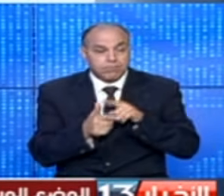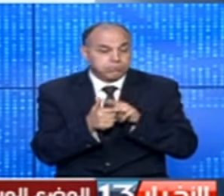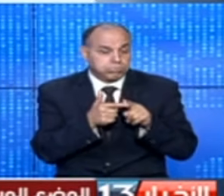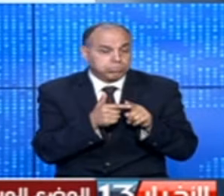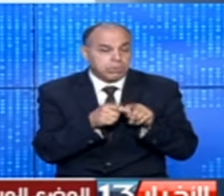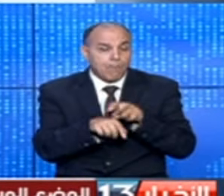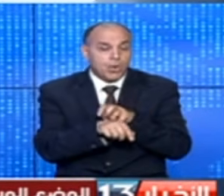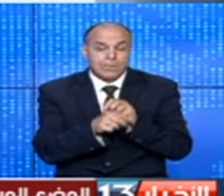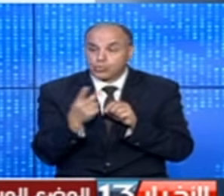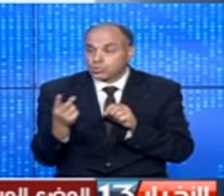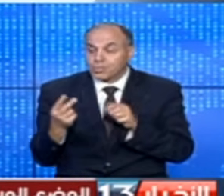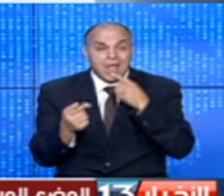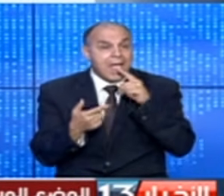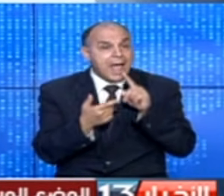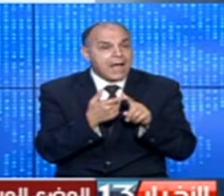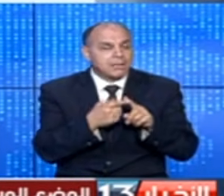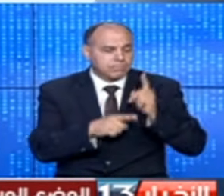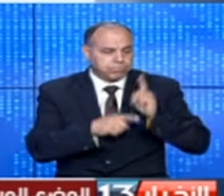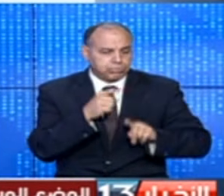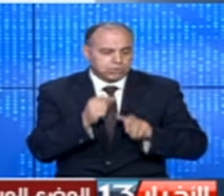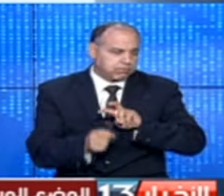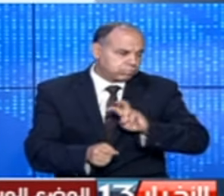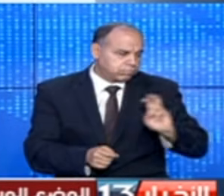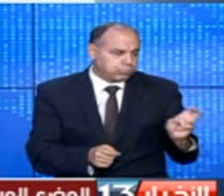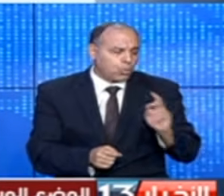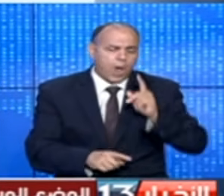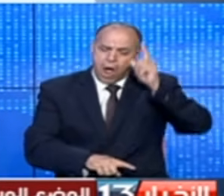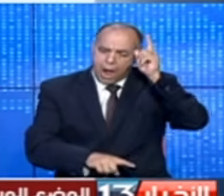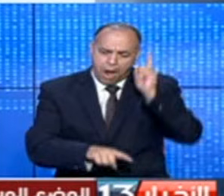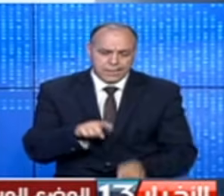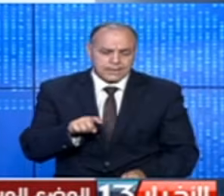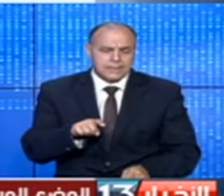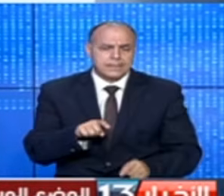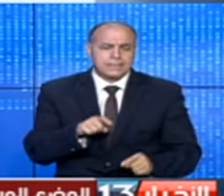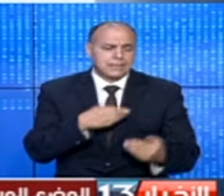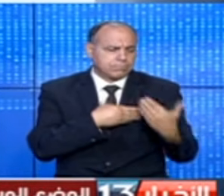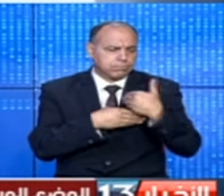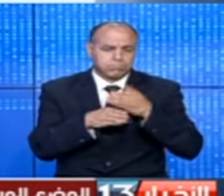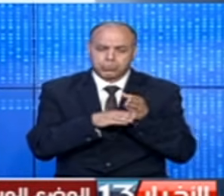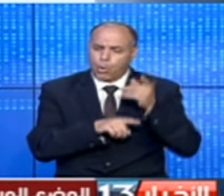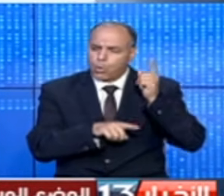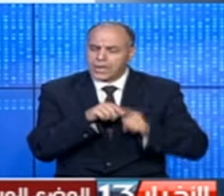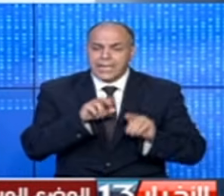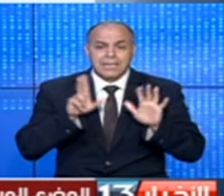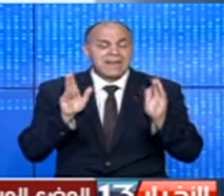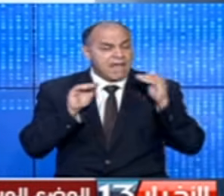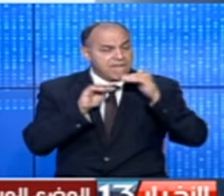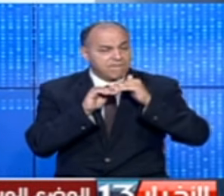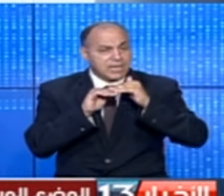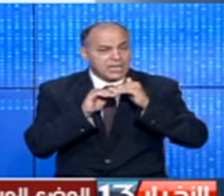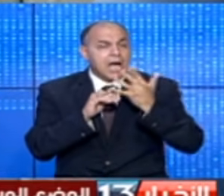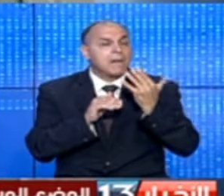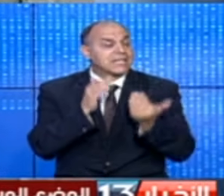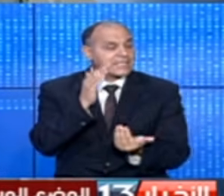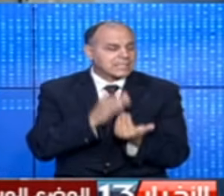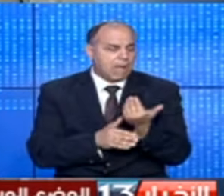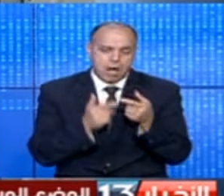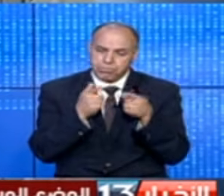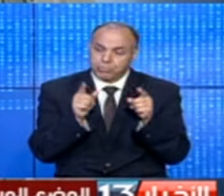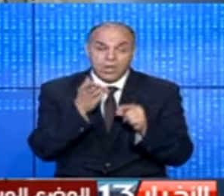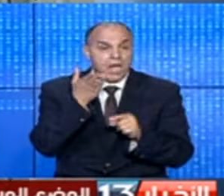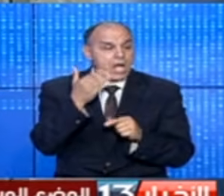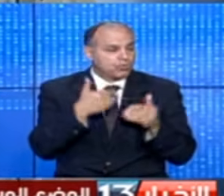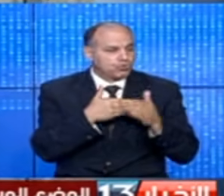هذه المعتمديات منع التنقل منها وإليها والجولان داخلها من 8 مساء إلى 5 صباحا،